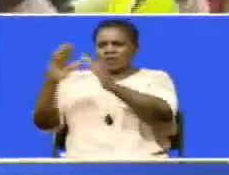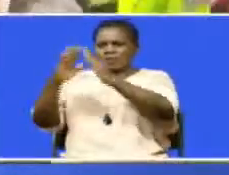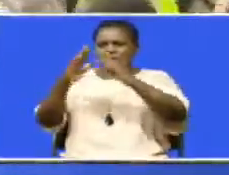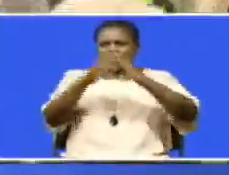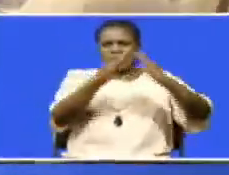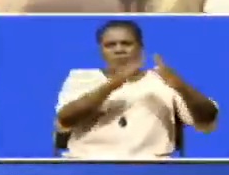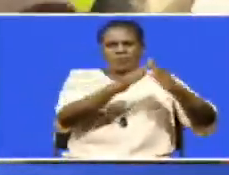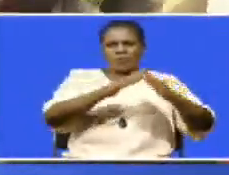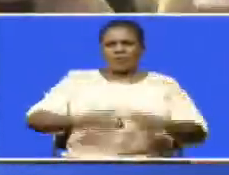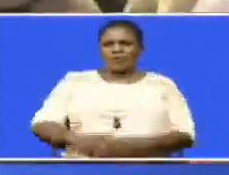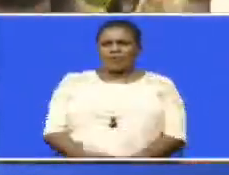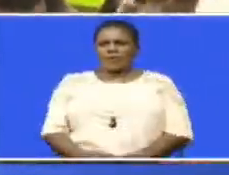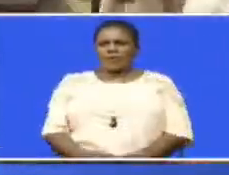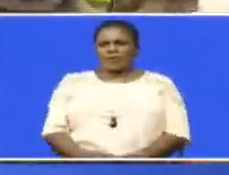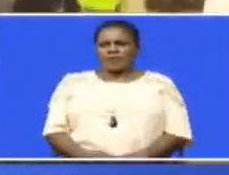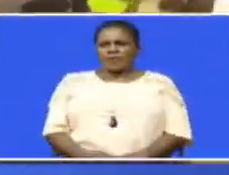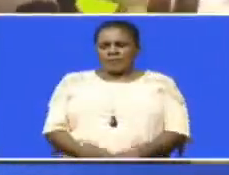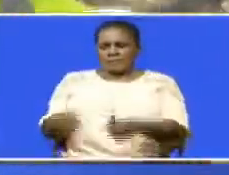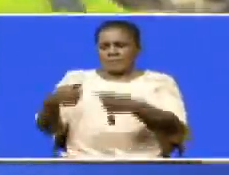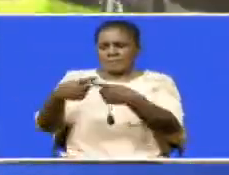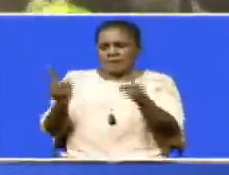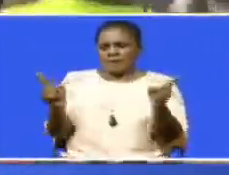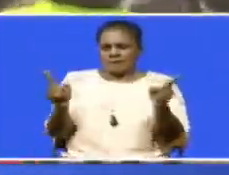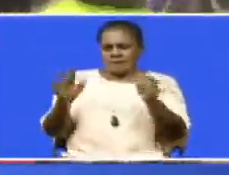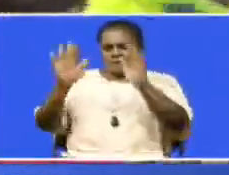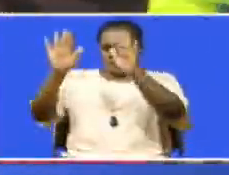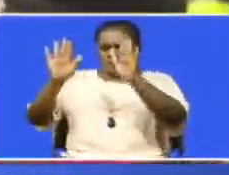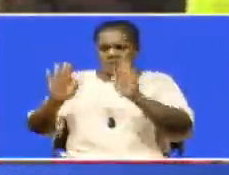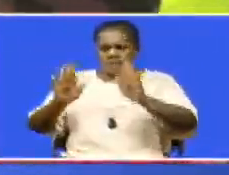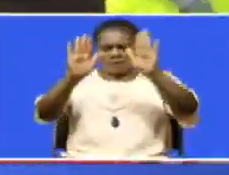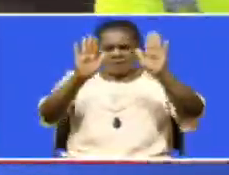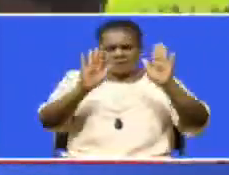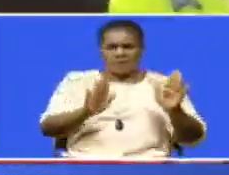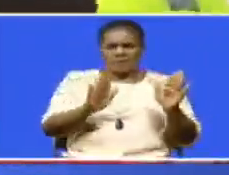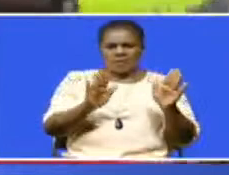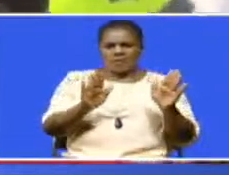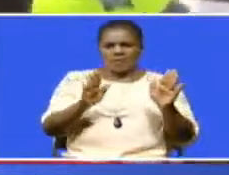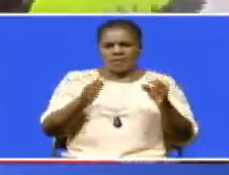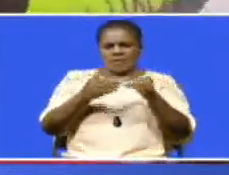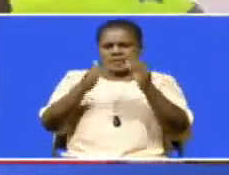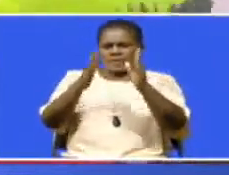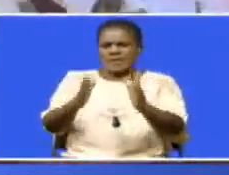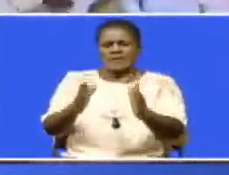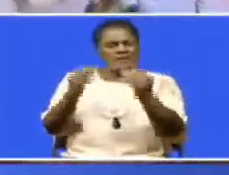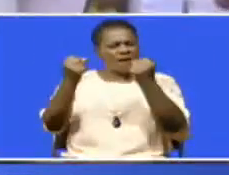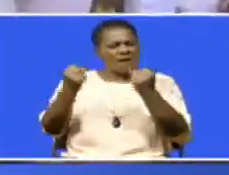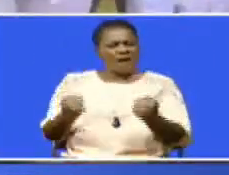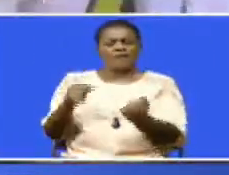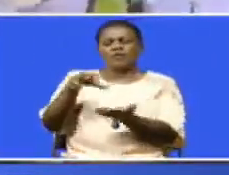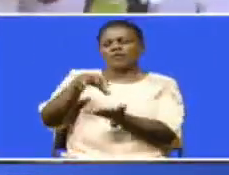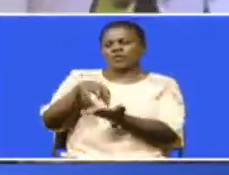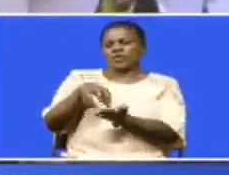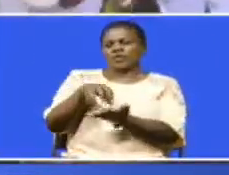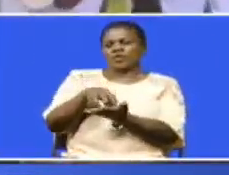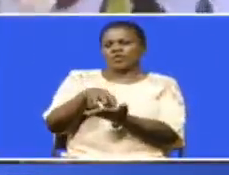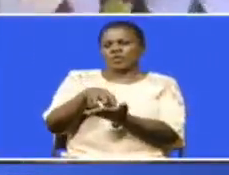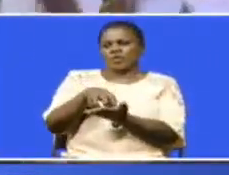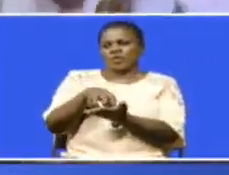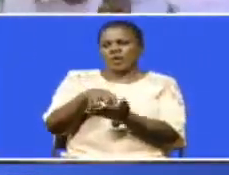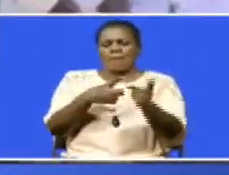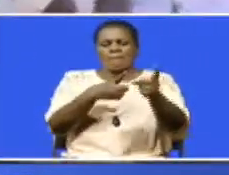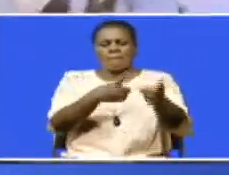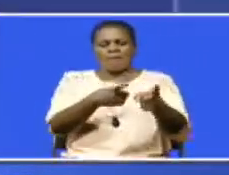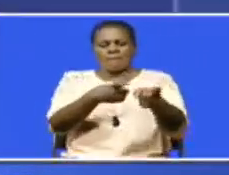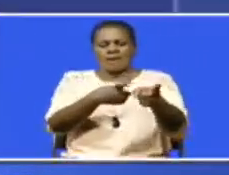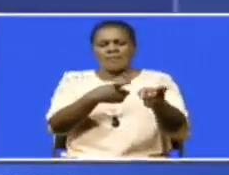chambo. Hata hivyo, kampeni hizo zimewaweka vigogo hao katika njia panda wakiraruana kwa meno